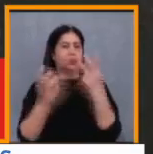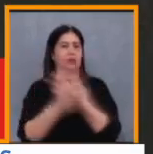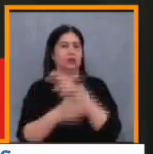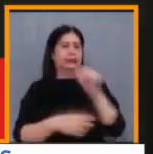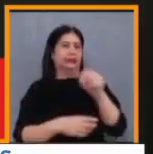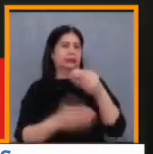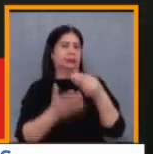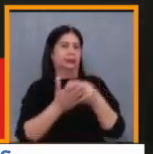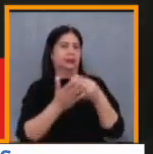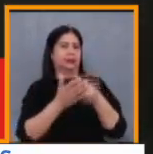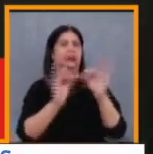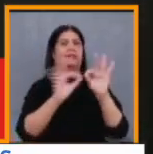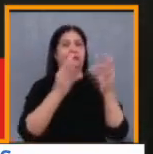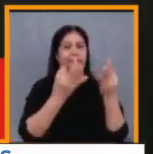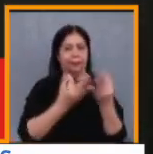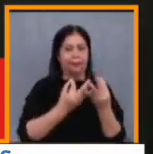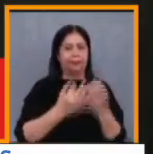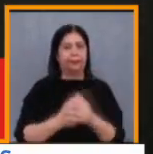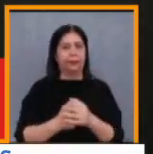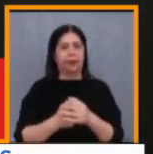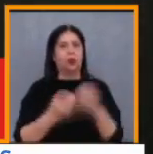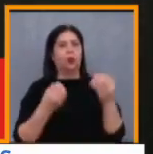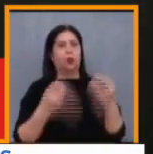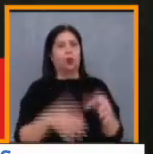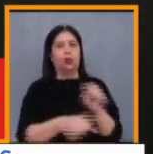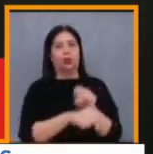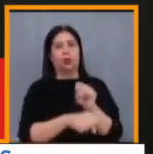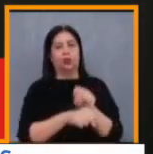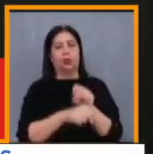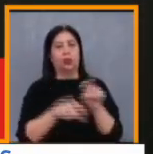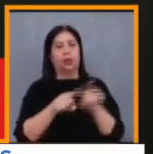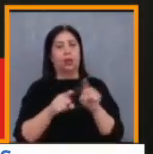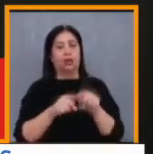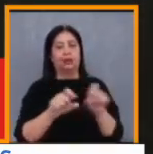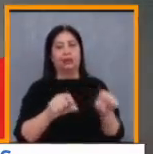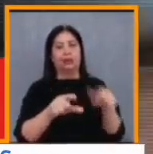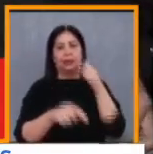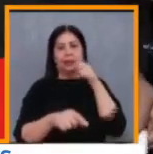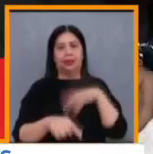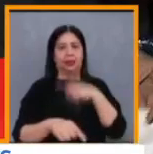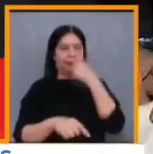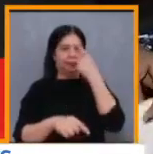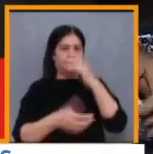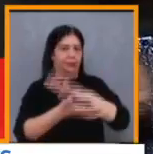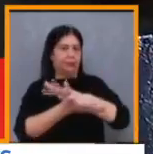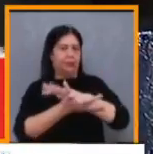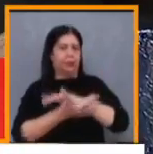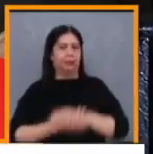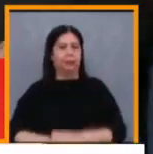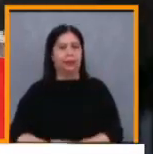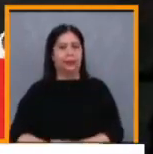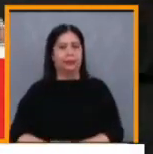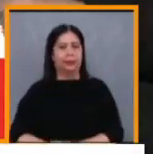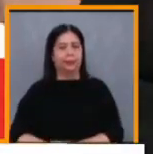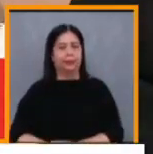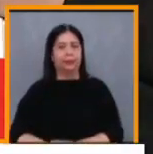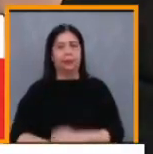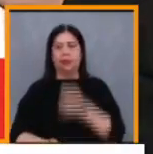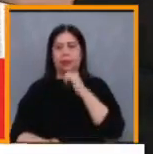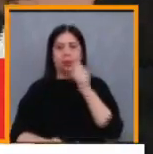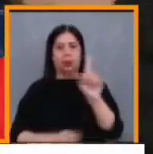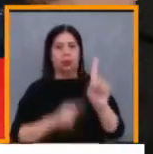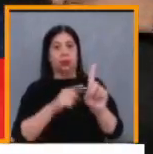pamilya. Nawalan kasi siya ng trabaho bilang sales lady dahil sa pandemic. Hindi lang pala iisa ang biktima